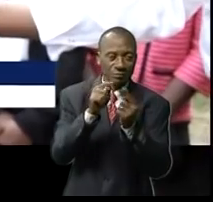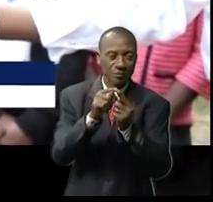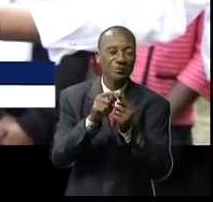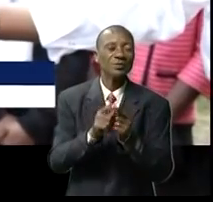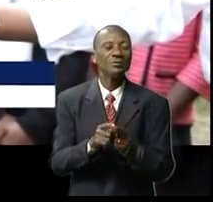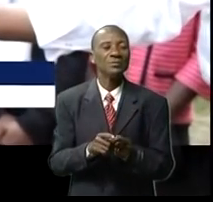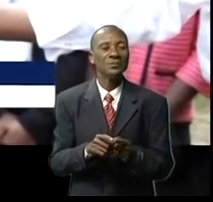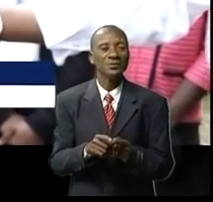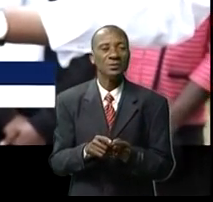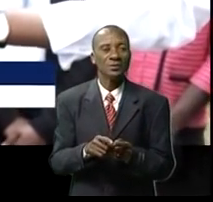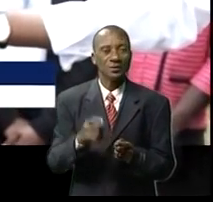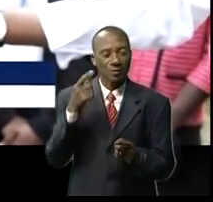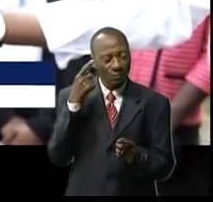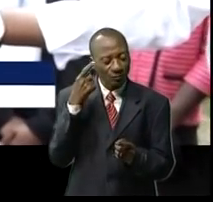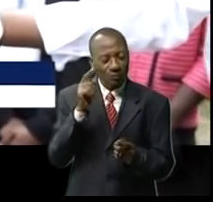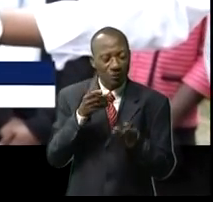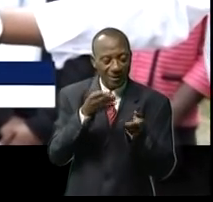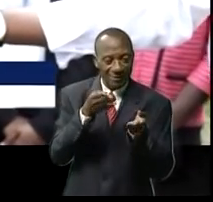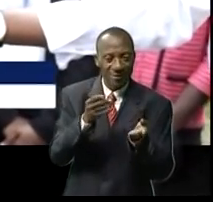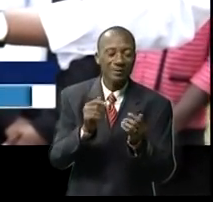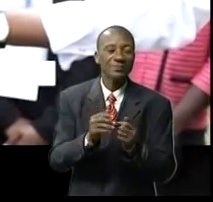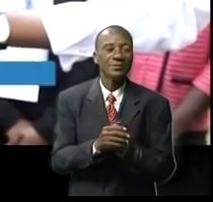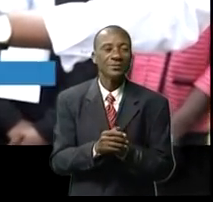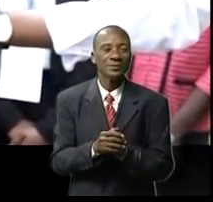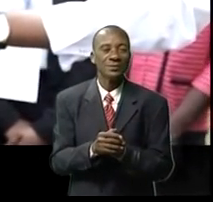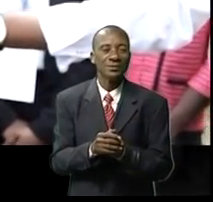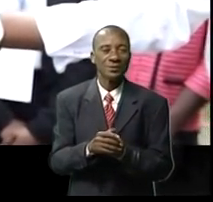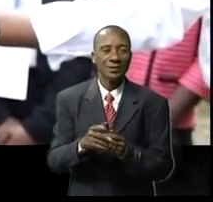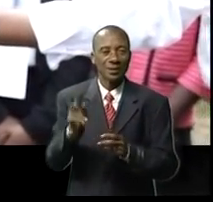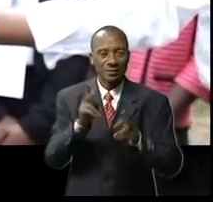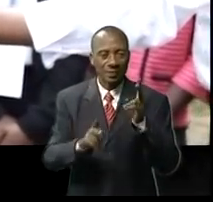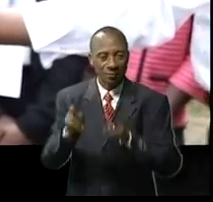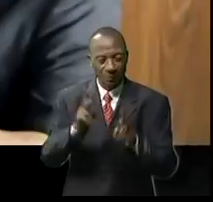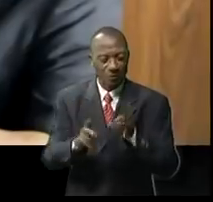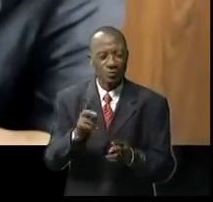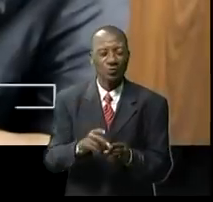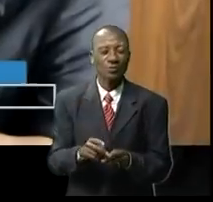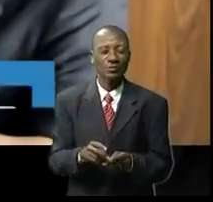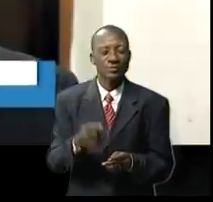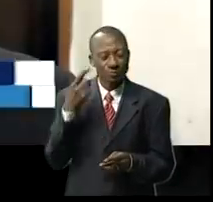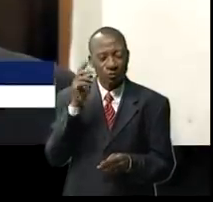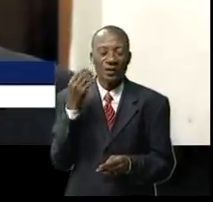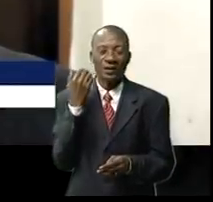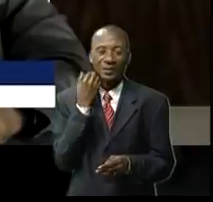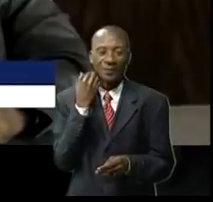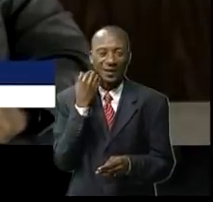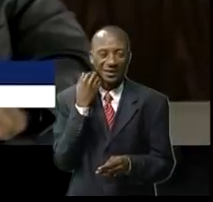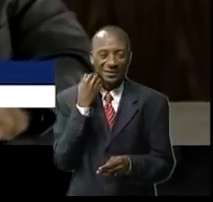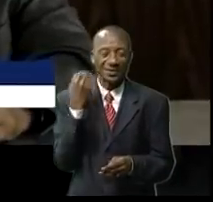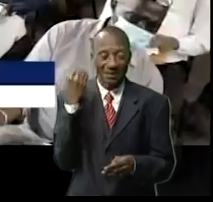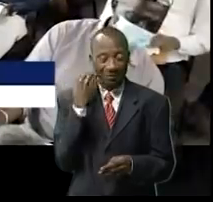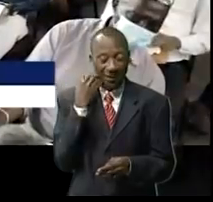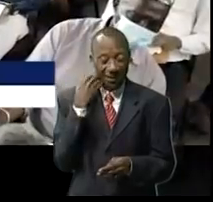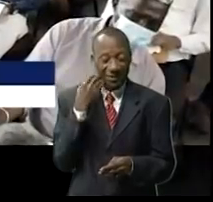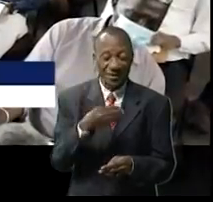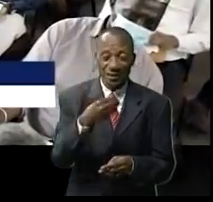Afrique sans décès ni invalidité due aux maladies non transmissibles. Les orateurs se sont tour à tour appesantis